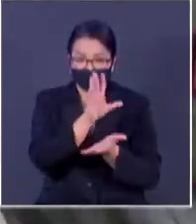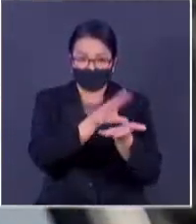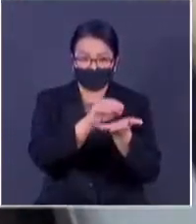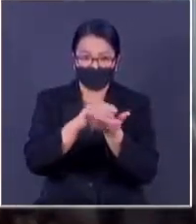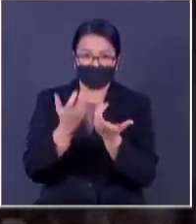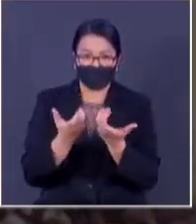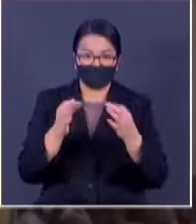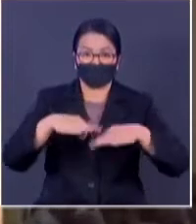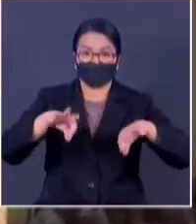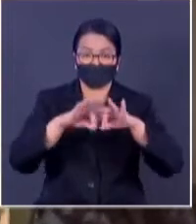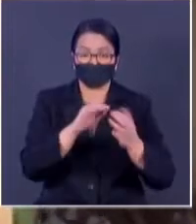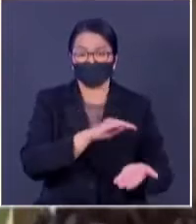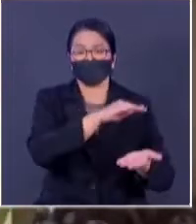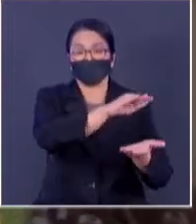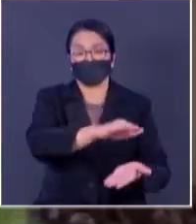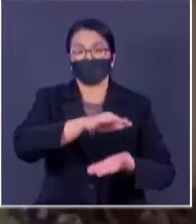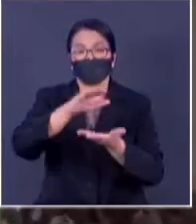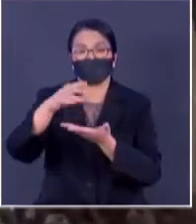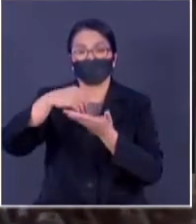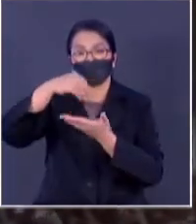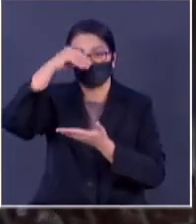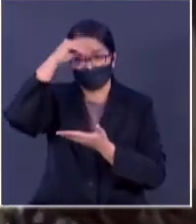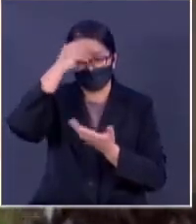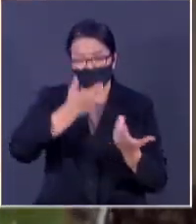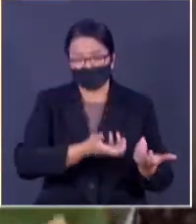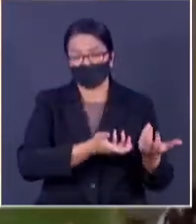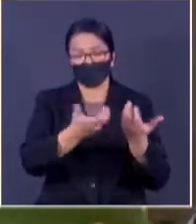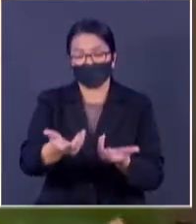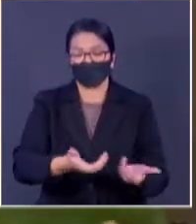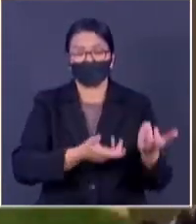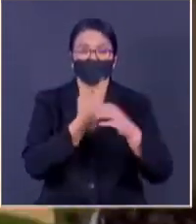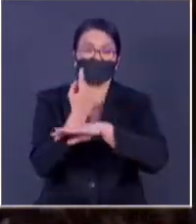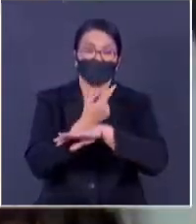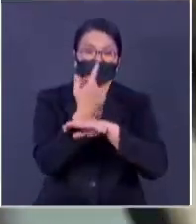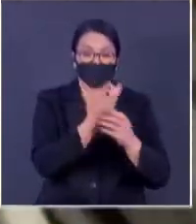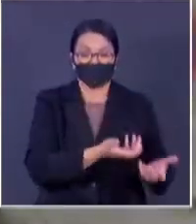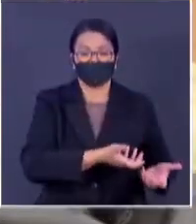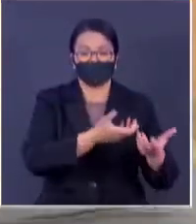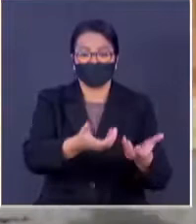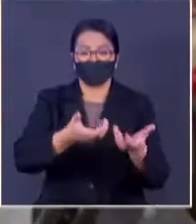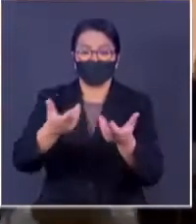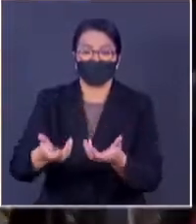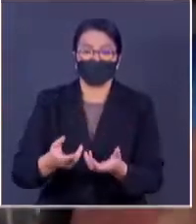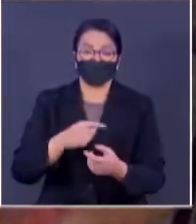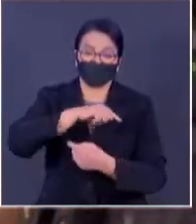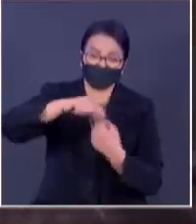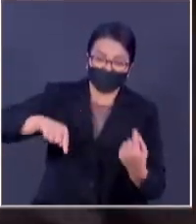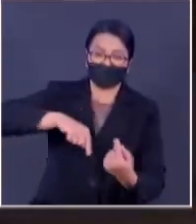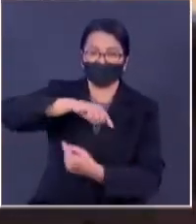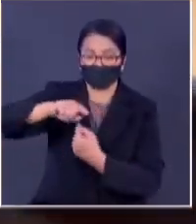ป็นก็มีการส่งมอบให้กับน้องๆ นักเรียนซึ่งนักบินเฮลิคอปเตอร์จะขนไปให้ตามวงรอบที่กำหนดไว้ในแต่ละเ